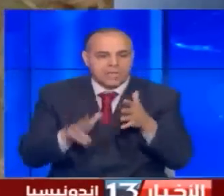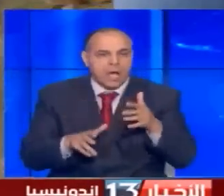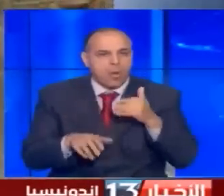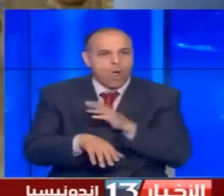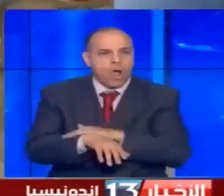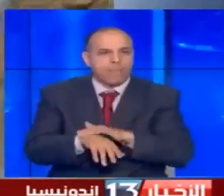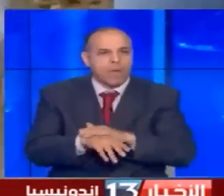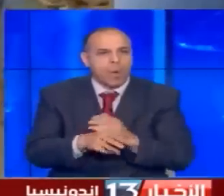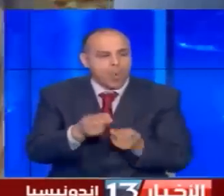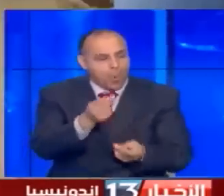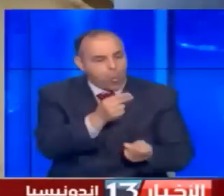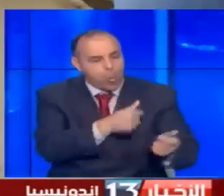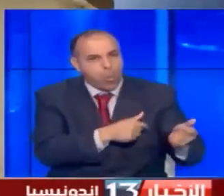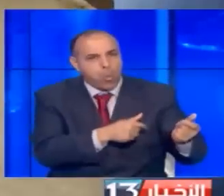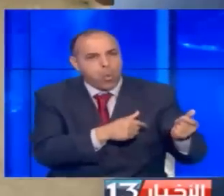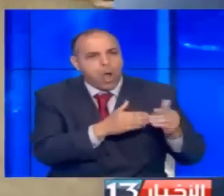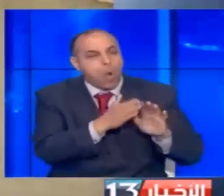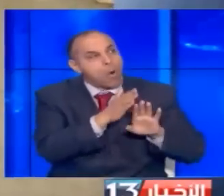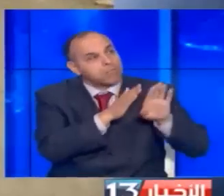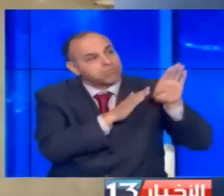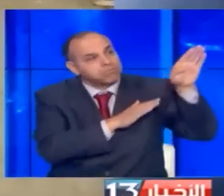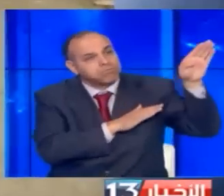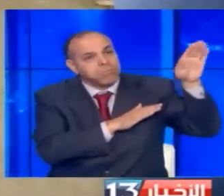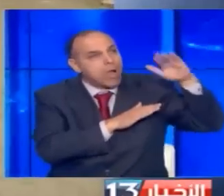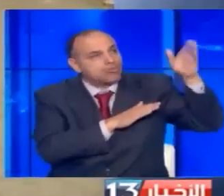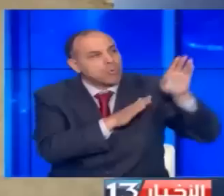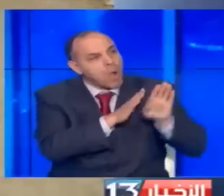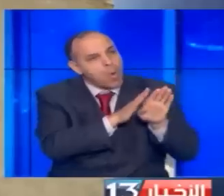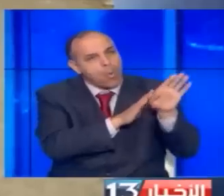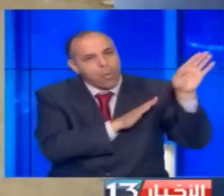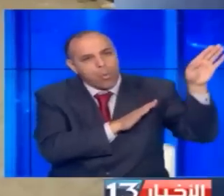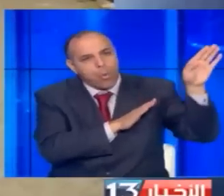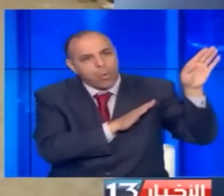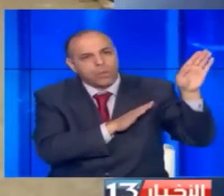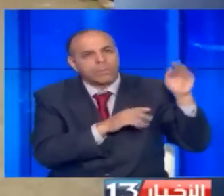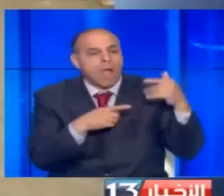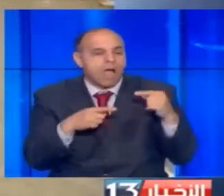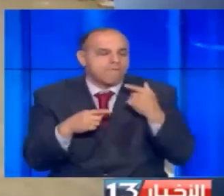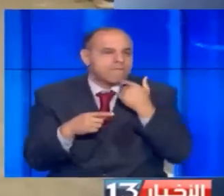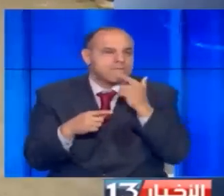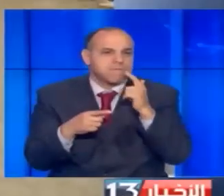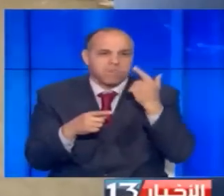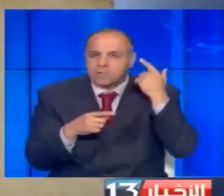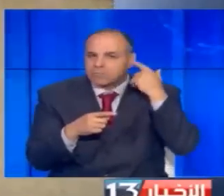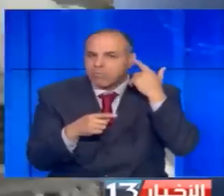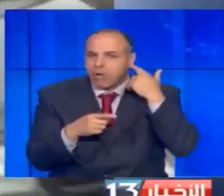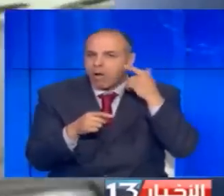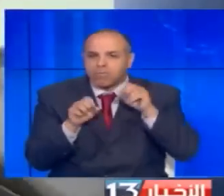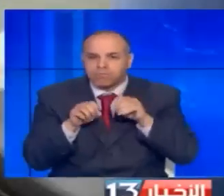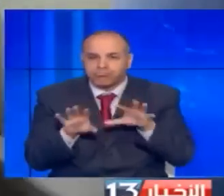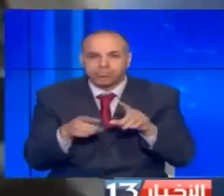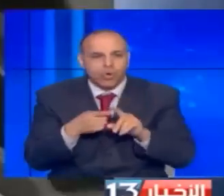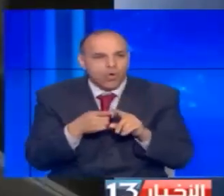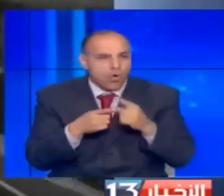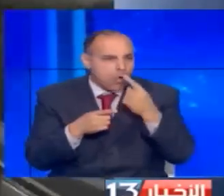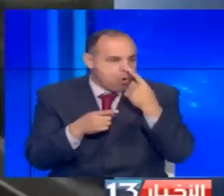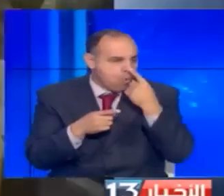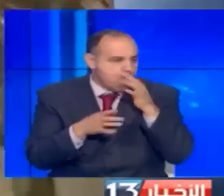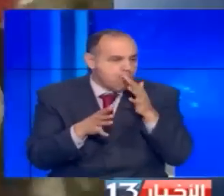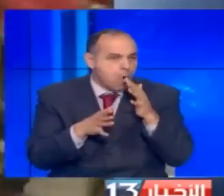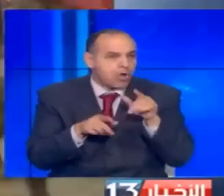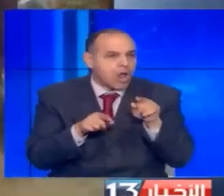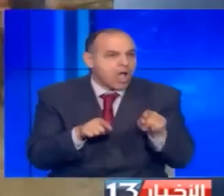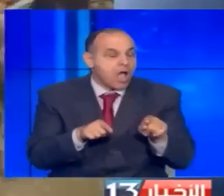وعمال الإنقاذ إلى المناطق المرتفعة في قرية سومر بإقليم بانتان بعد انتشار شائعة مفادها أن